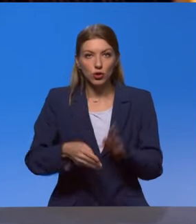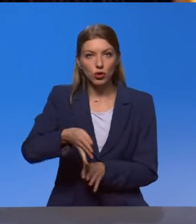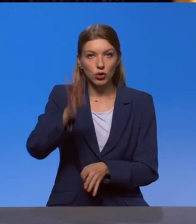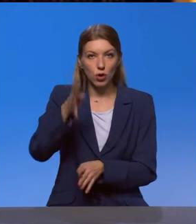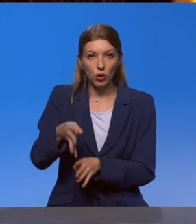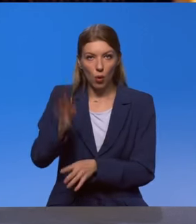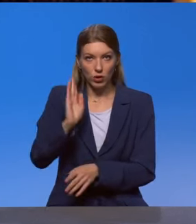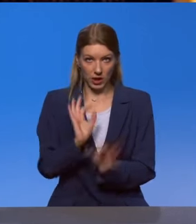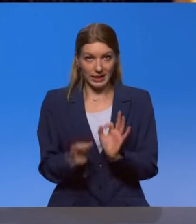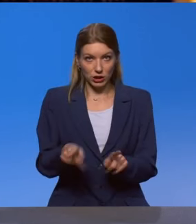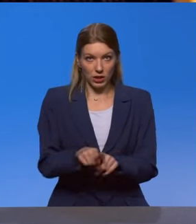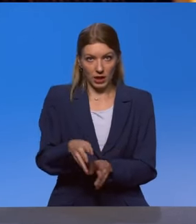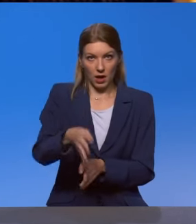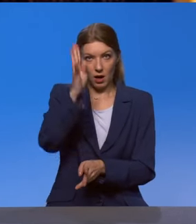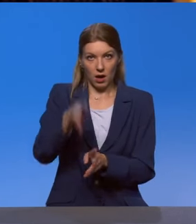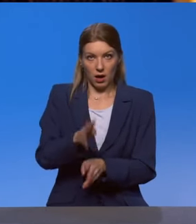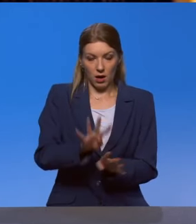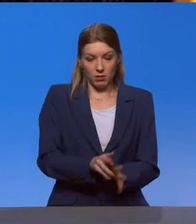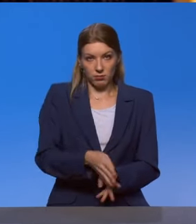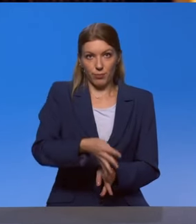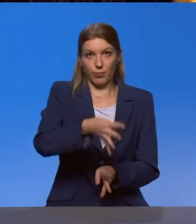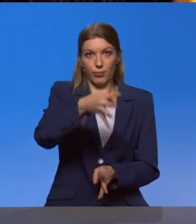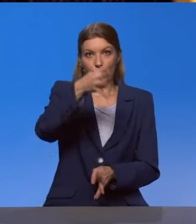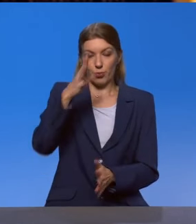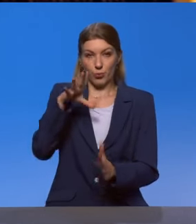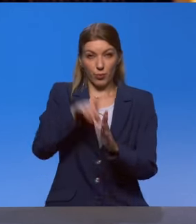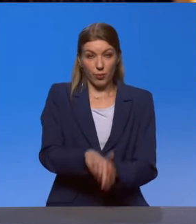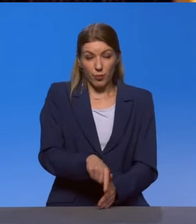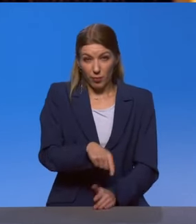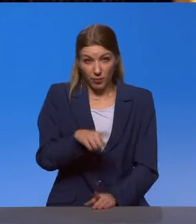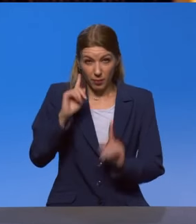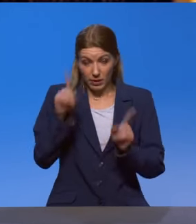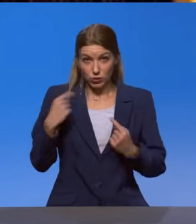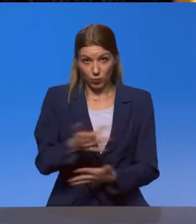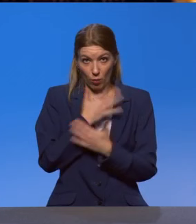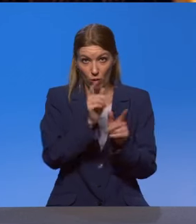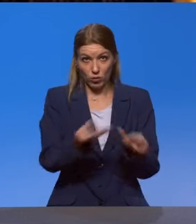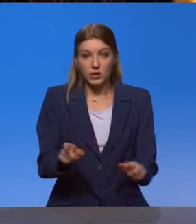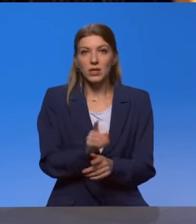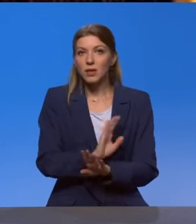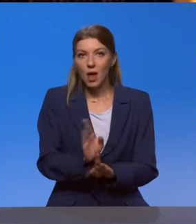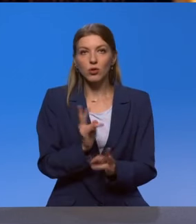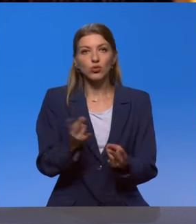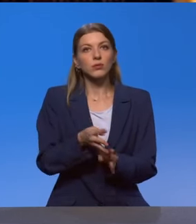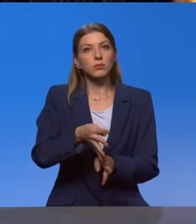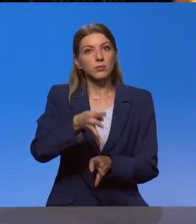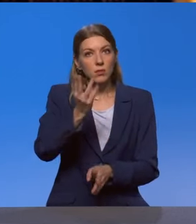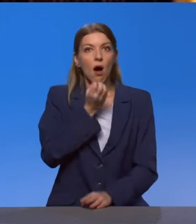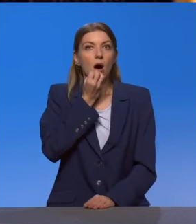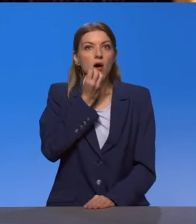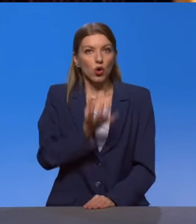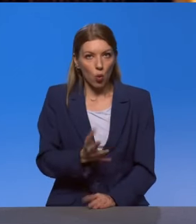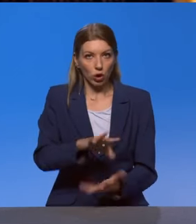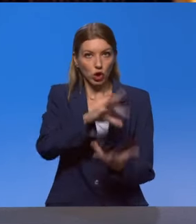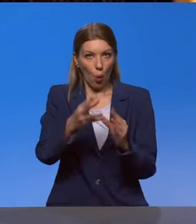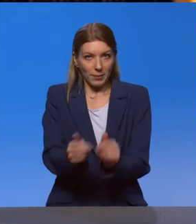многоквартирные дома не должны быть человениками. Это главный принцип. То есть многоквартирные дома могут быть хорошие многоэтажные комплексы рядом